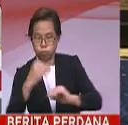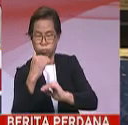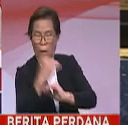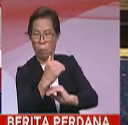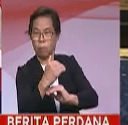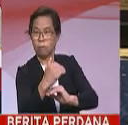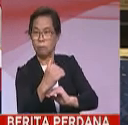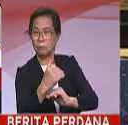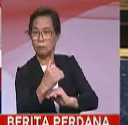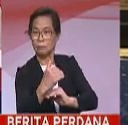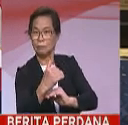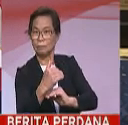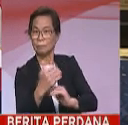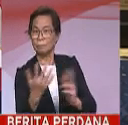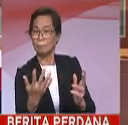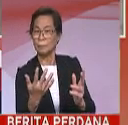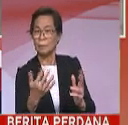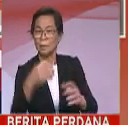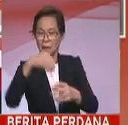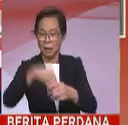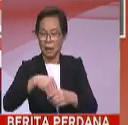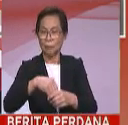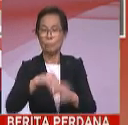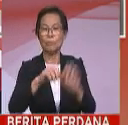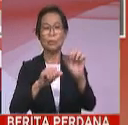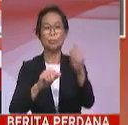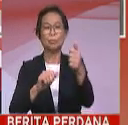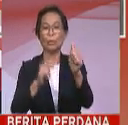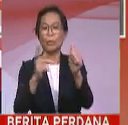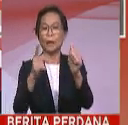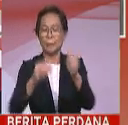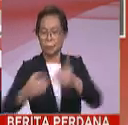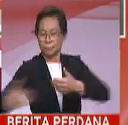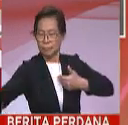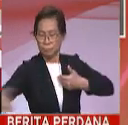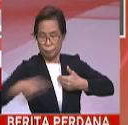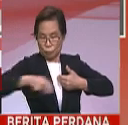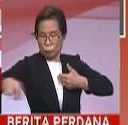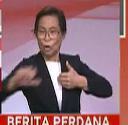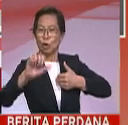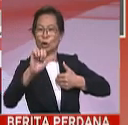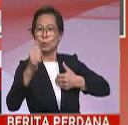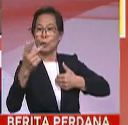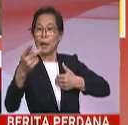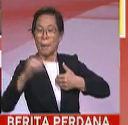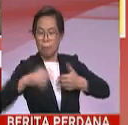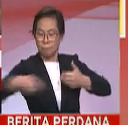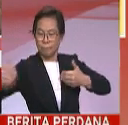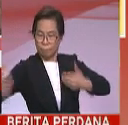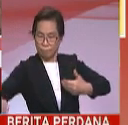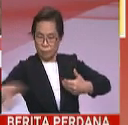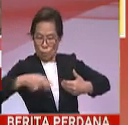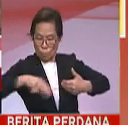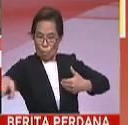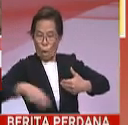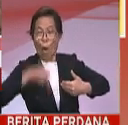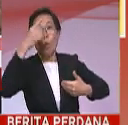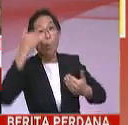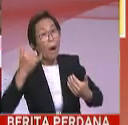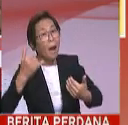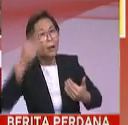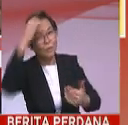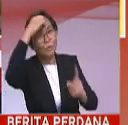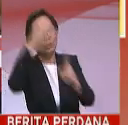terhad di dalam 10 km radius saja. Bagi tujuan membeli